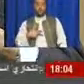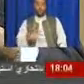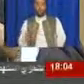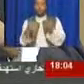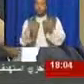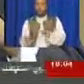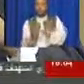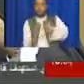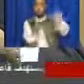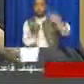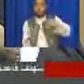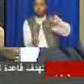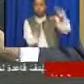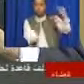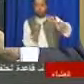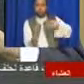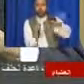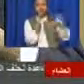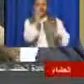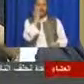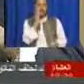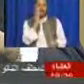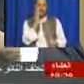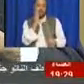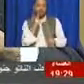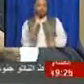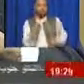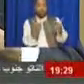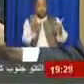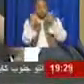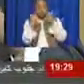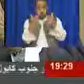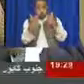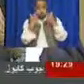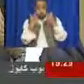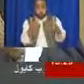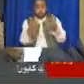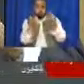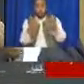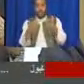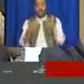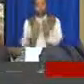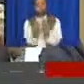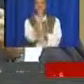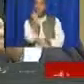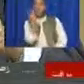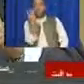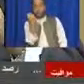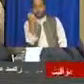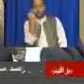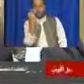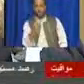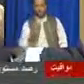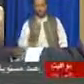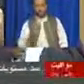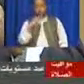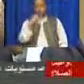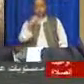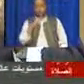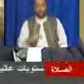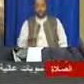الناس المهجرين من بلدانهم وتجيؤهم من باب الحرص عليهم لان الثعل لا يزال جديد